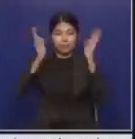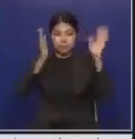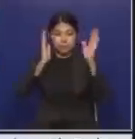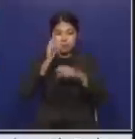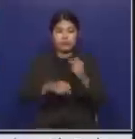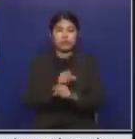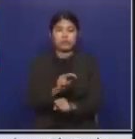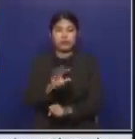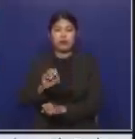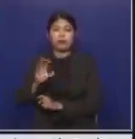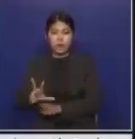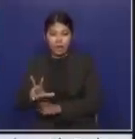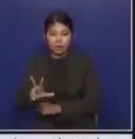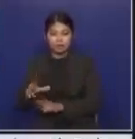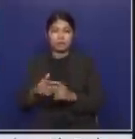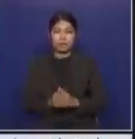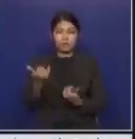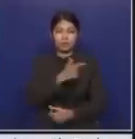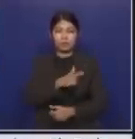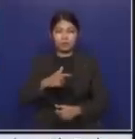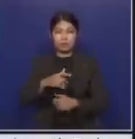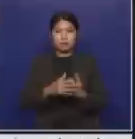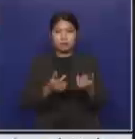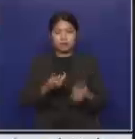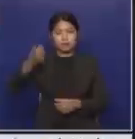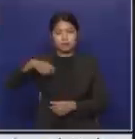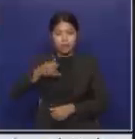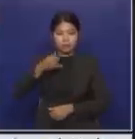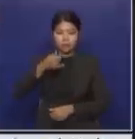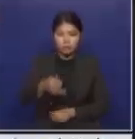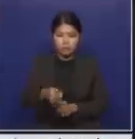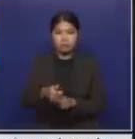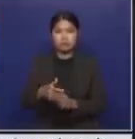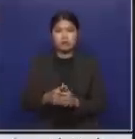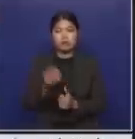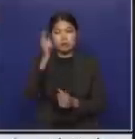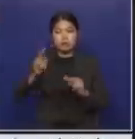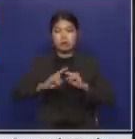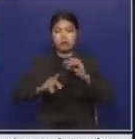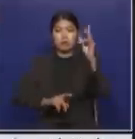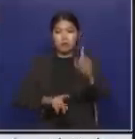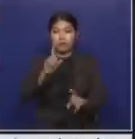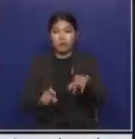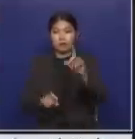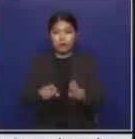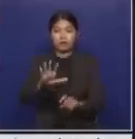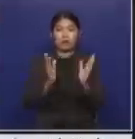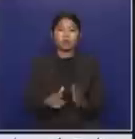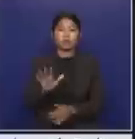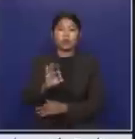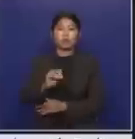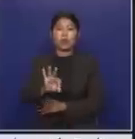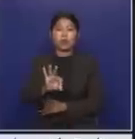2553กับผังล้มเจ้าที่ไปสารภาพทางศาลว่ามโนขึ้นมาเองมีผู้เสียชีวิต 99ศพ